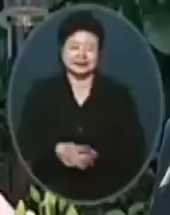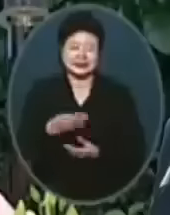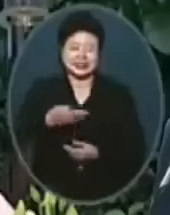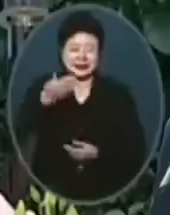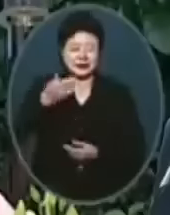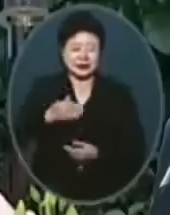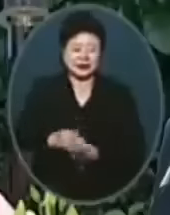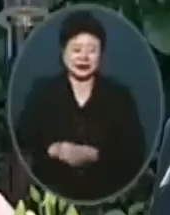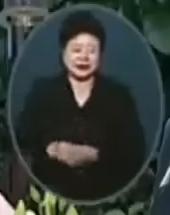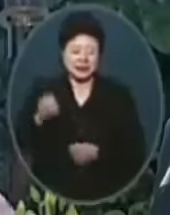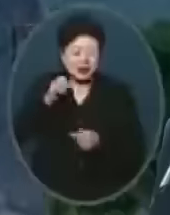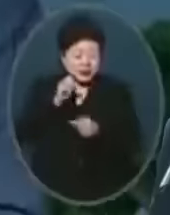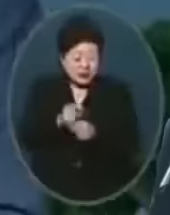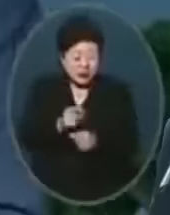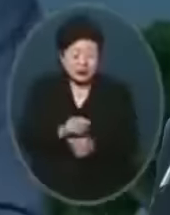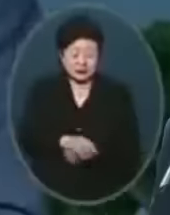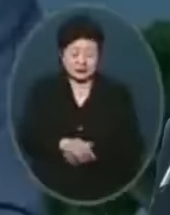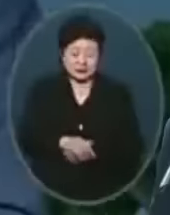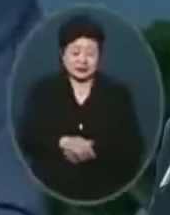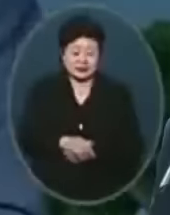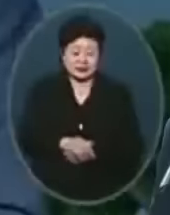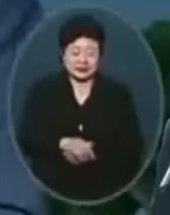4차원의 영생은